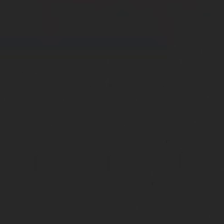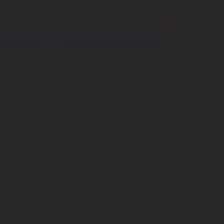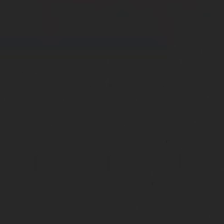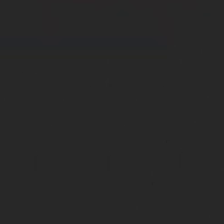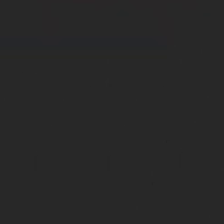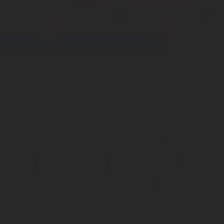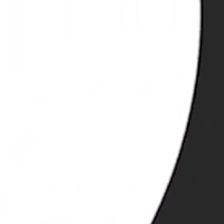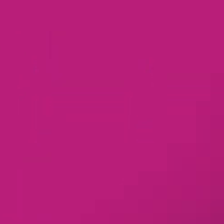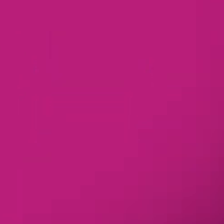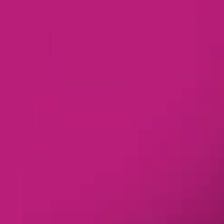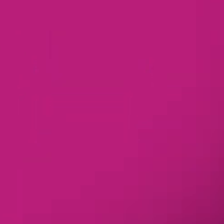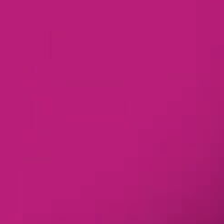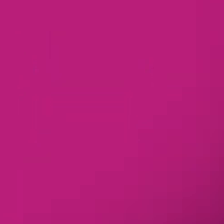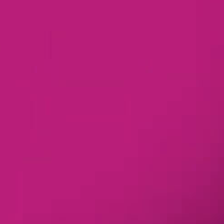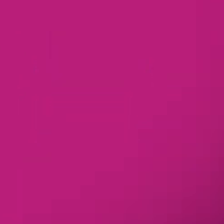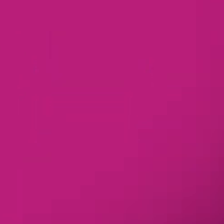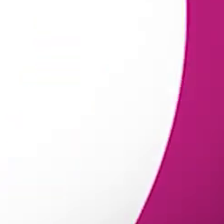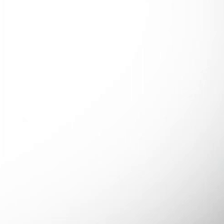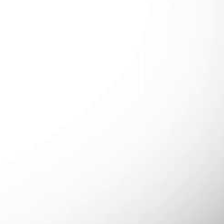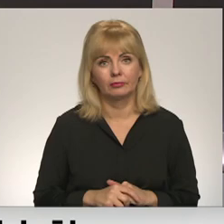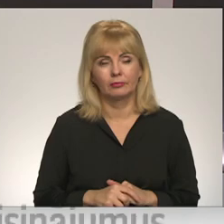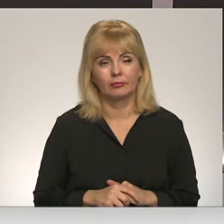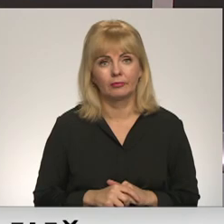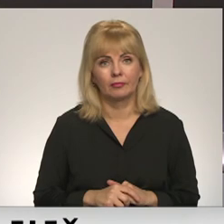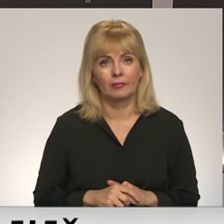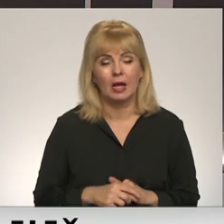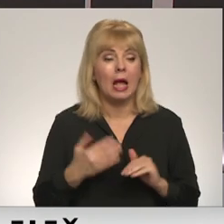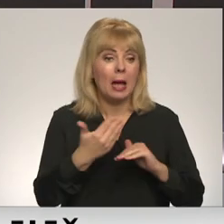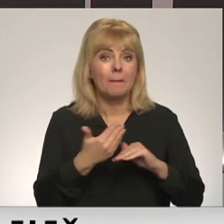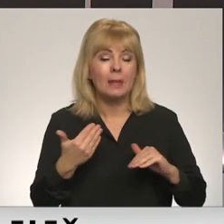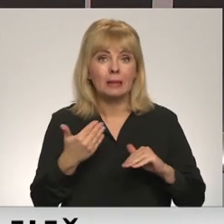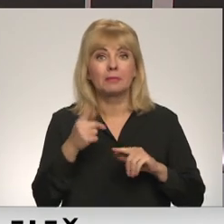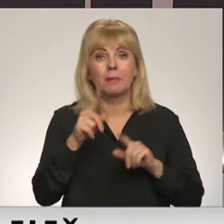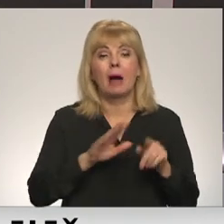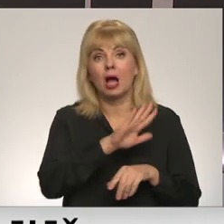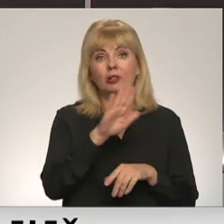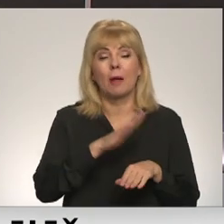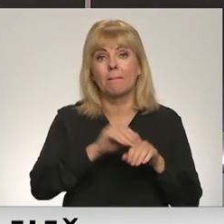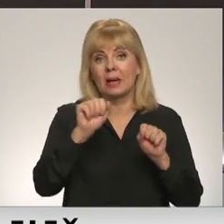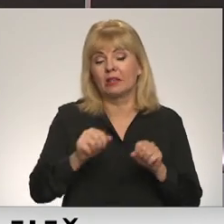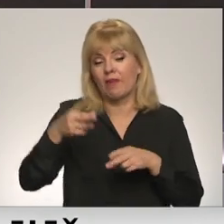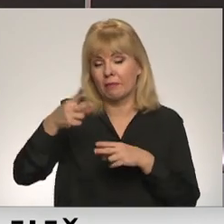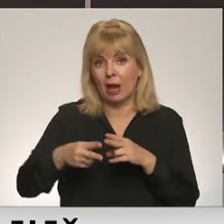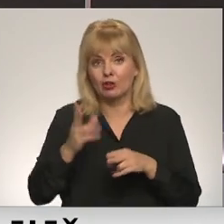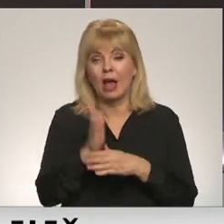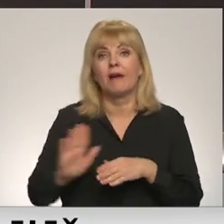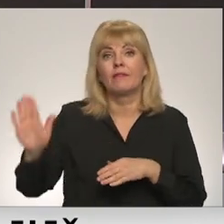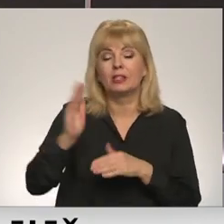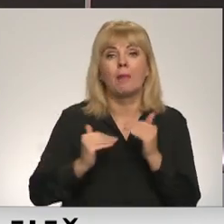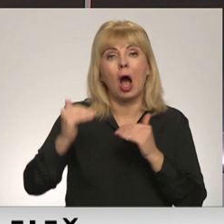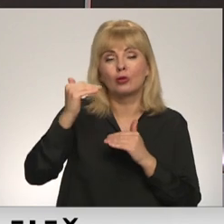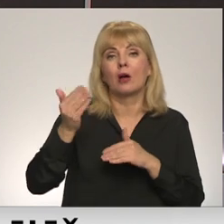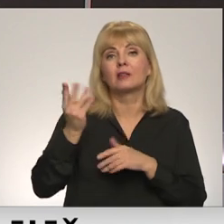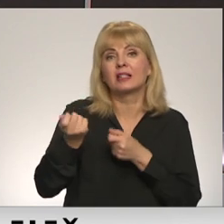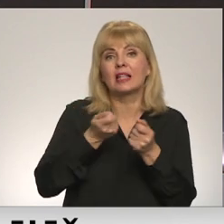Re, viss ēters ir te! Pirms pāris dienām pilnvaras beigušās Vidzemes augstskolas rektoram